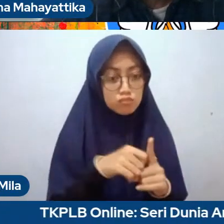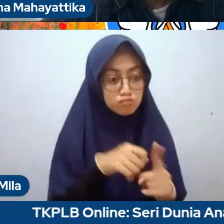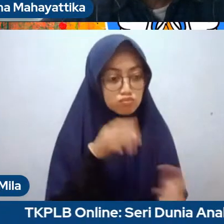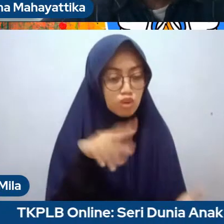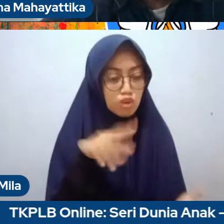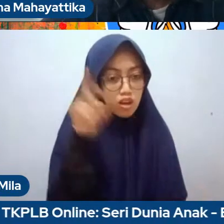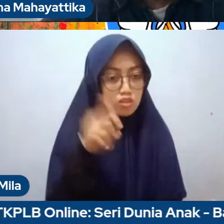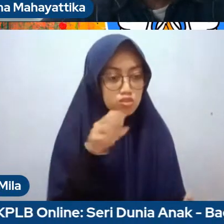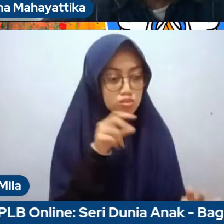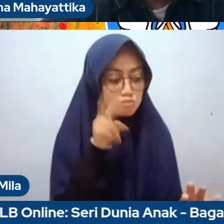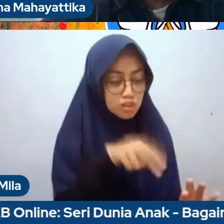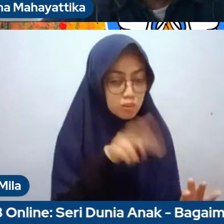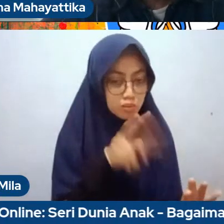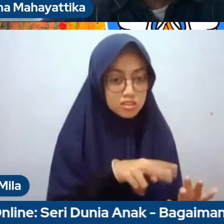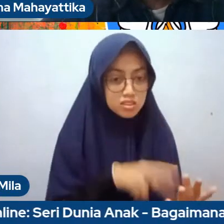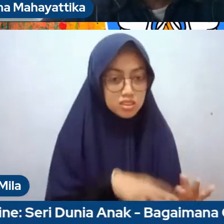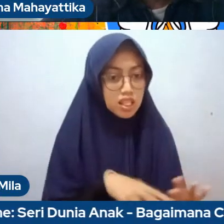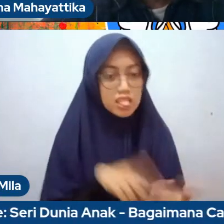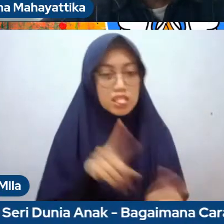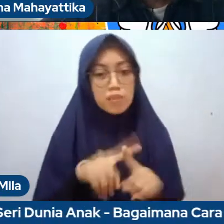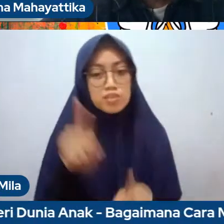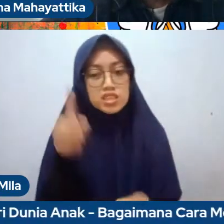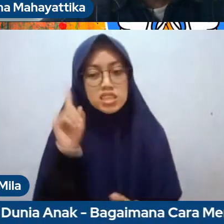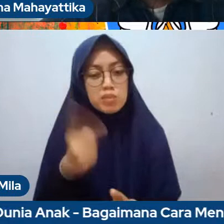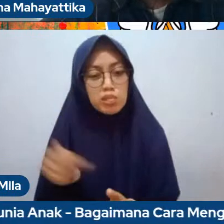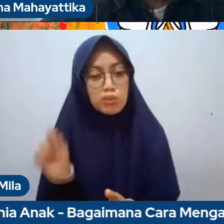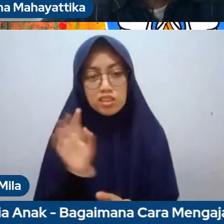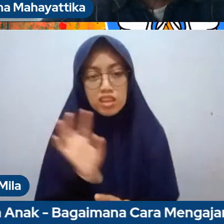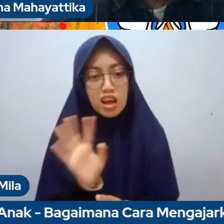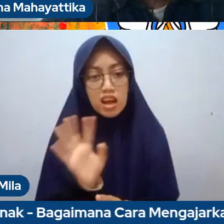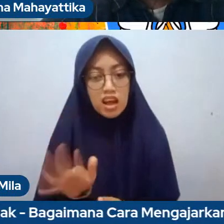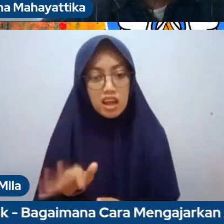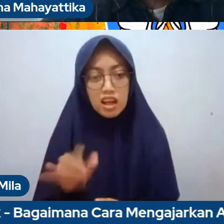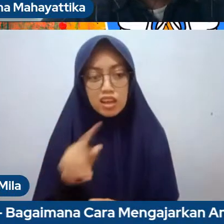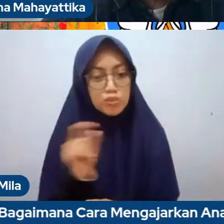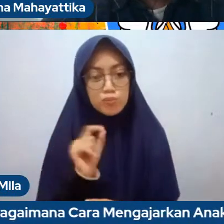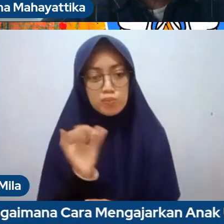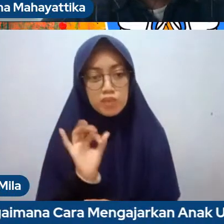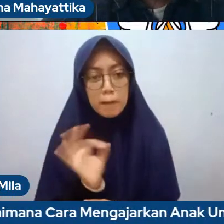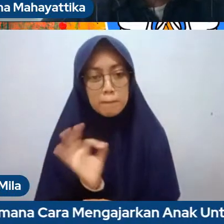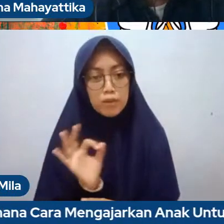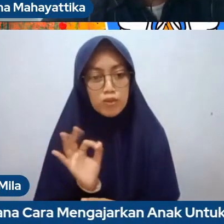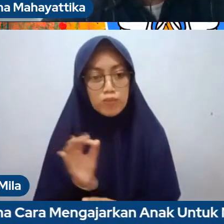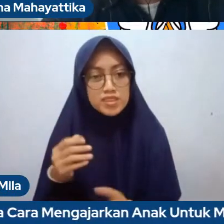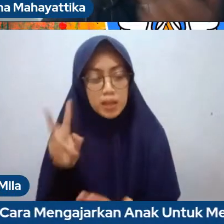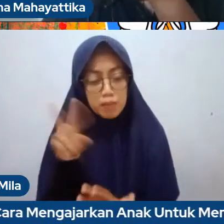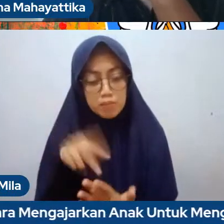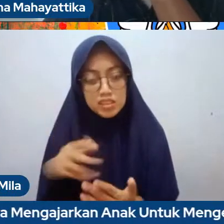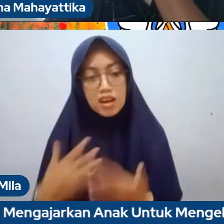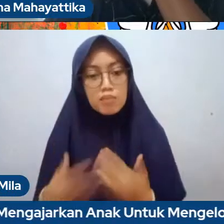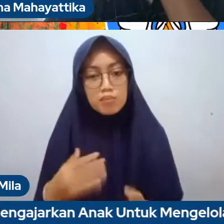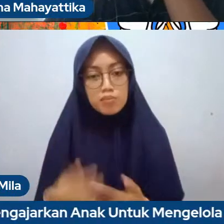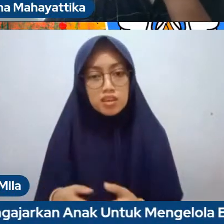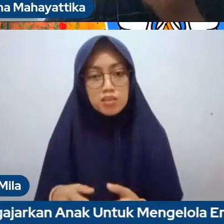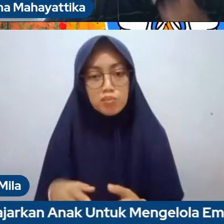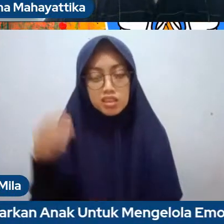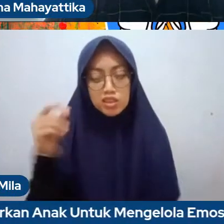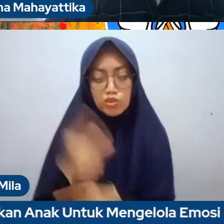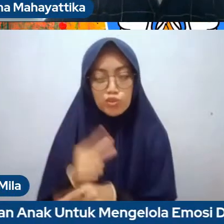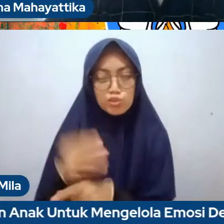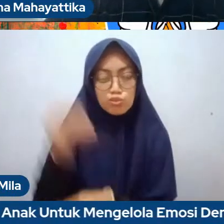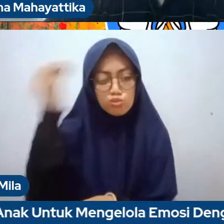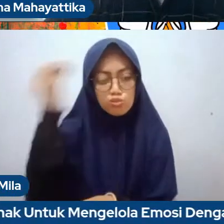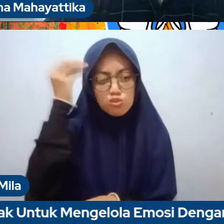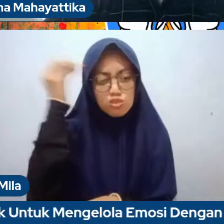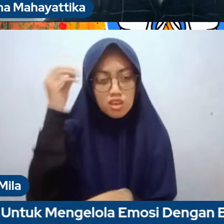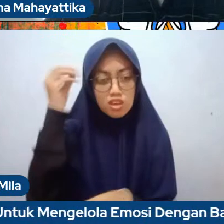tambah stres anak saya gitu. jadi itu makanya sebagai guru ya harus siap gitu kan. Ya harus siap kita dalam